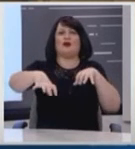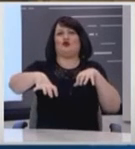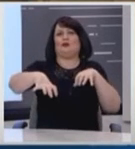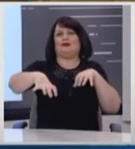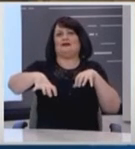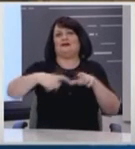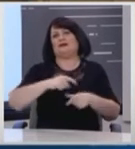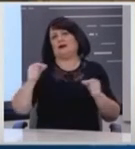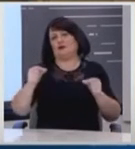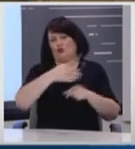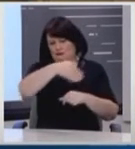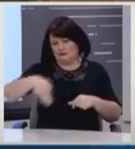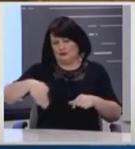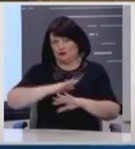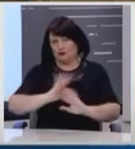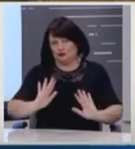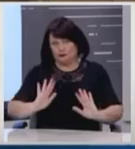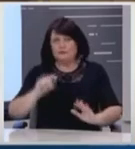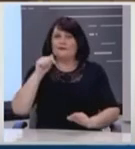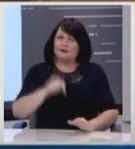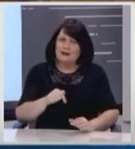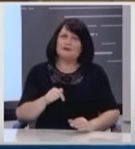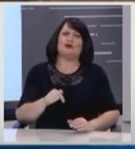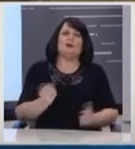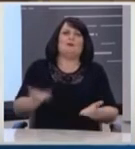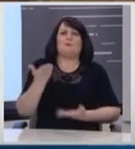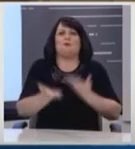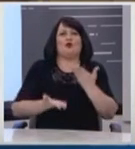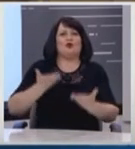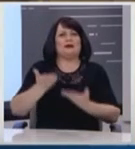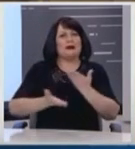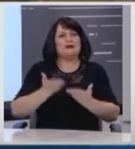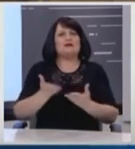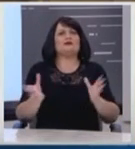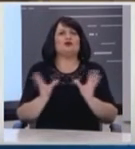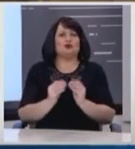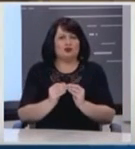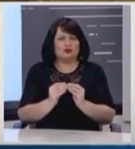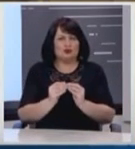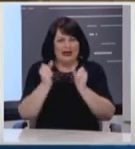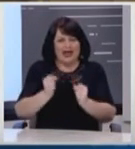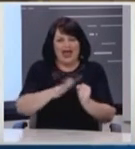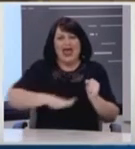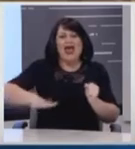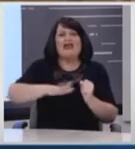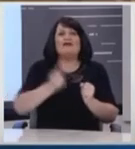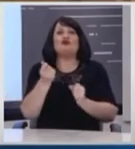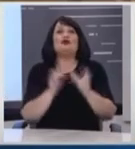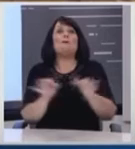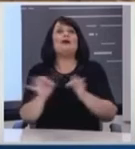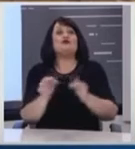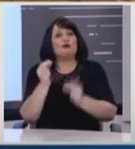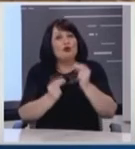αυτό υπηρετείται με τις σχετικές προτάσεις που αφορούν και το εδαφικό και το περιουσιακό πρόβλημα,